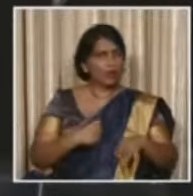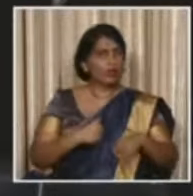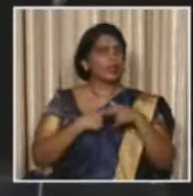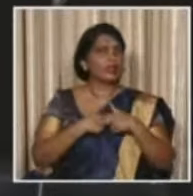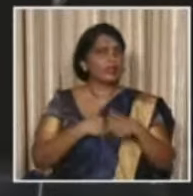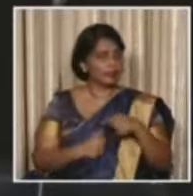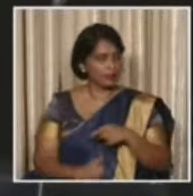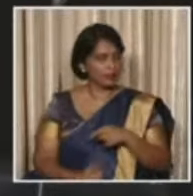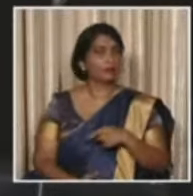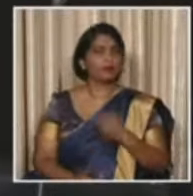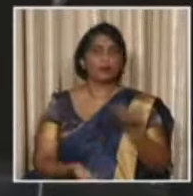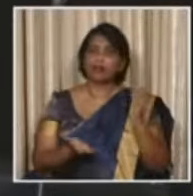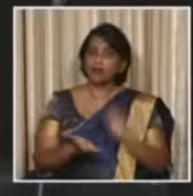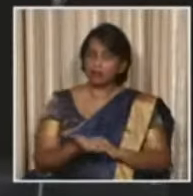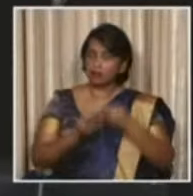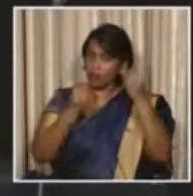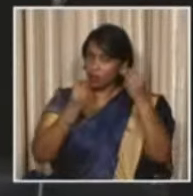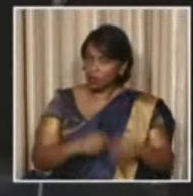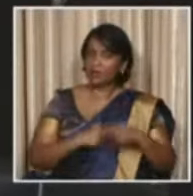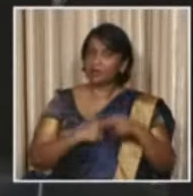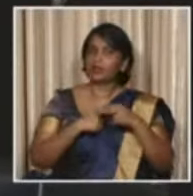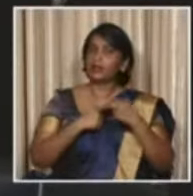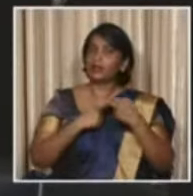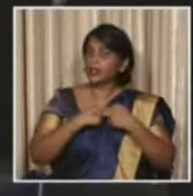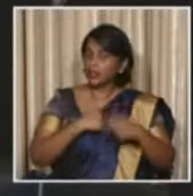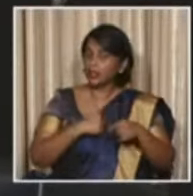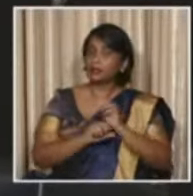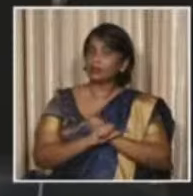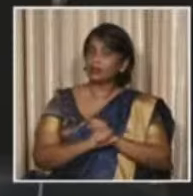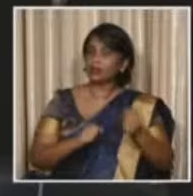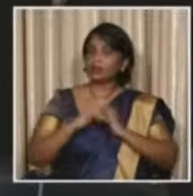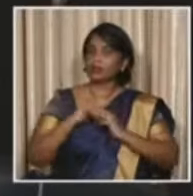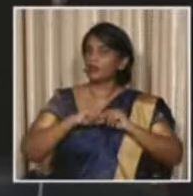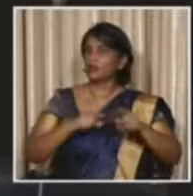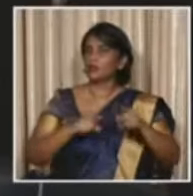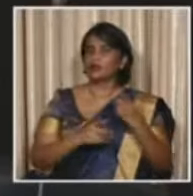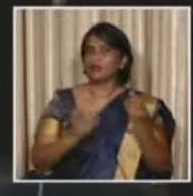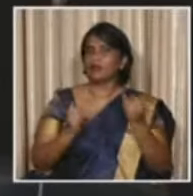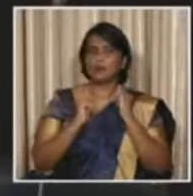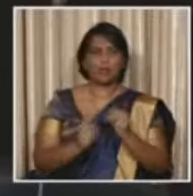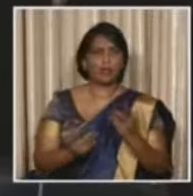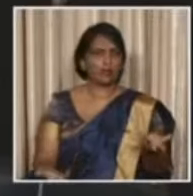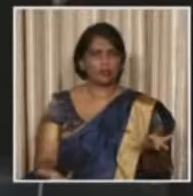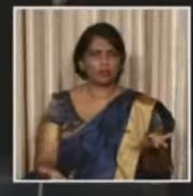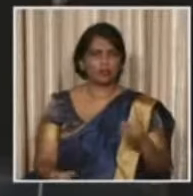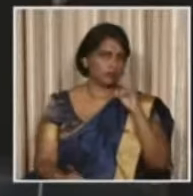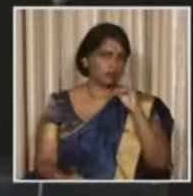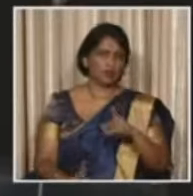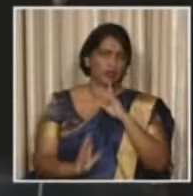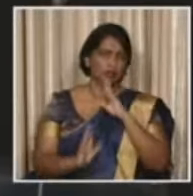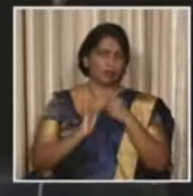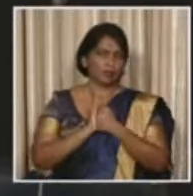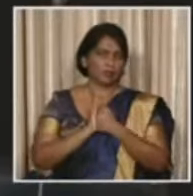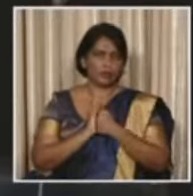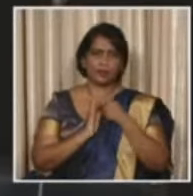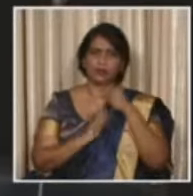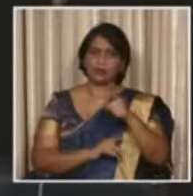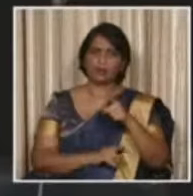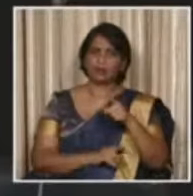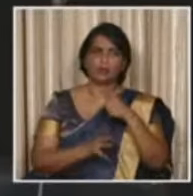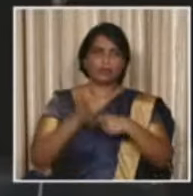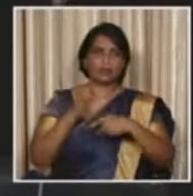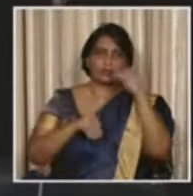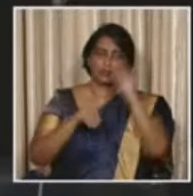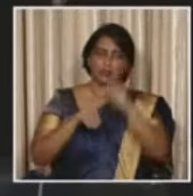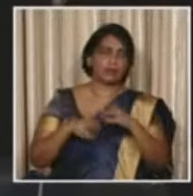හේතුව නැවත බංකොලොත් වීමට හේතුවක් නොවෙන්න කටයුතු කිරීමේ වැරද්ද මොකද්ද? එයින්ද සදාචාරාත්මකව ඔබතුමාලට මේකට ඡන්ද